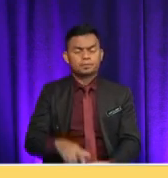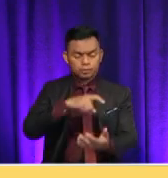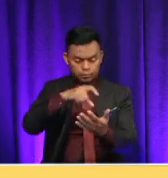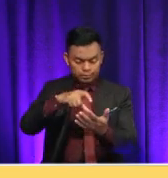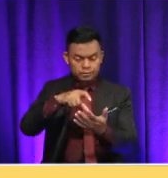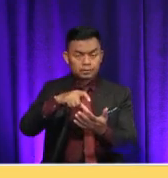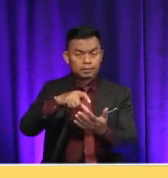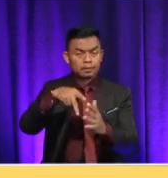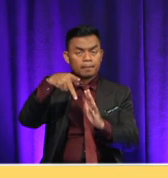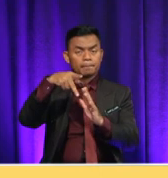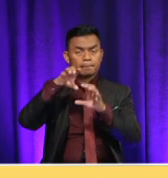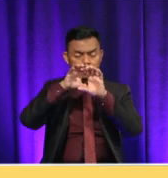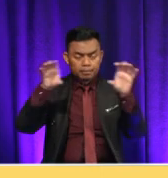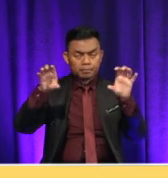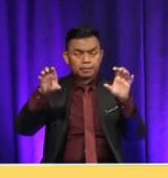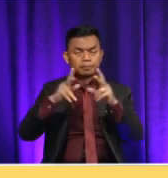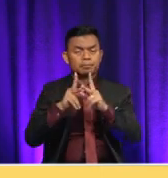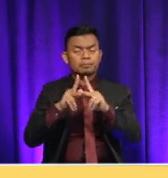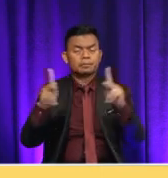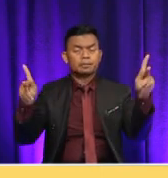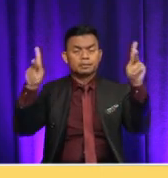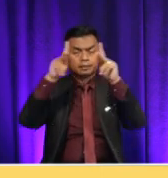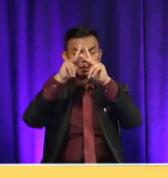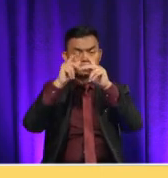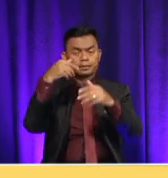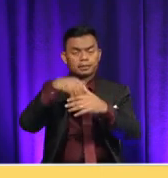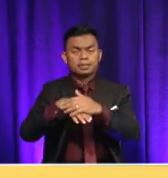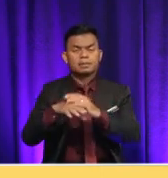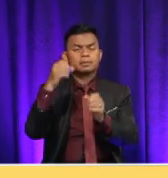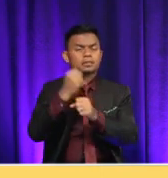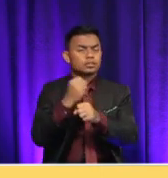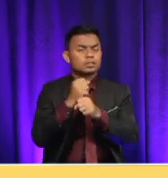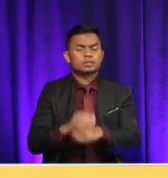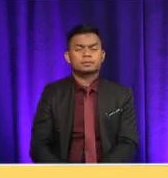penyelenggaraan bangunan ada rangsangan ke situ oke